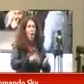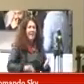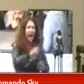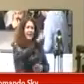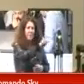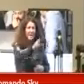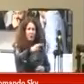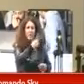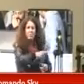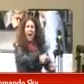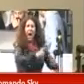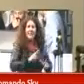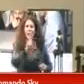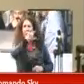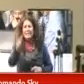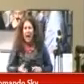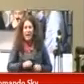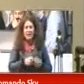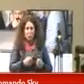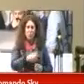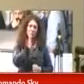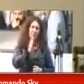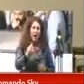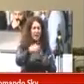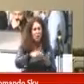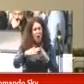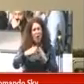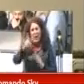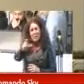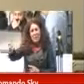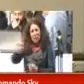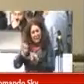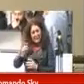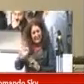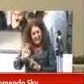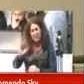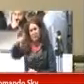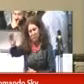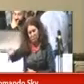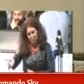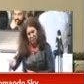Tornate a casa e fate una carezza a nome del movimento a queste persone.